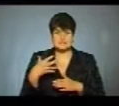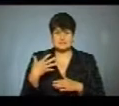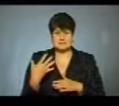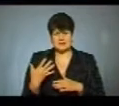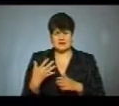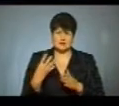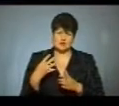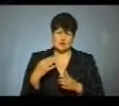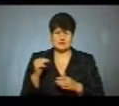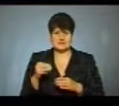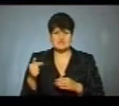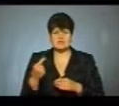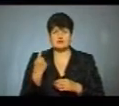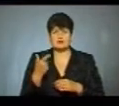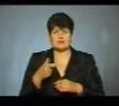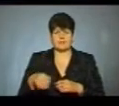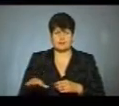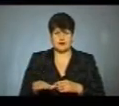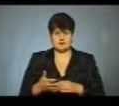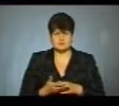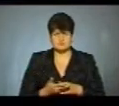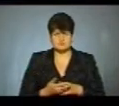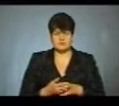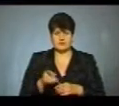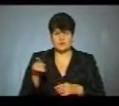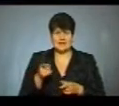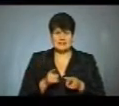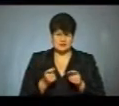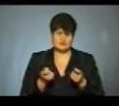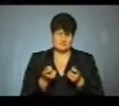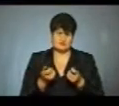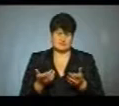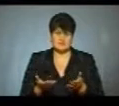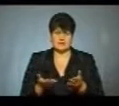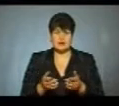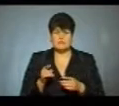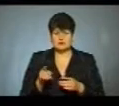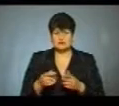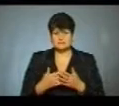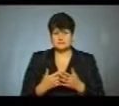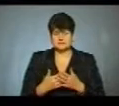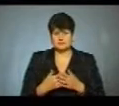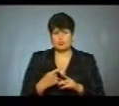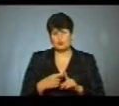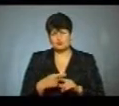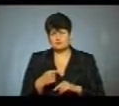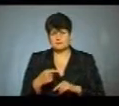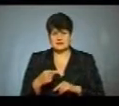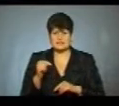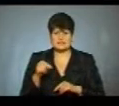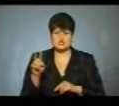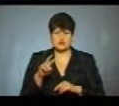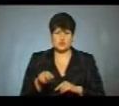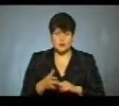35-40 тисяч гривень за гектар. Отже, вона дійсно невелика. Вона в межах плюс-мінус там тисячі